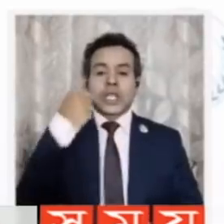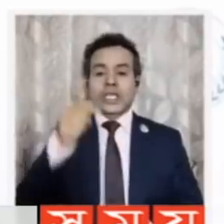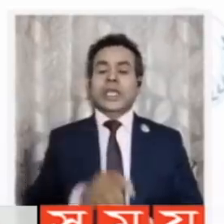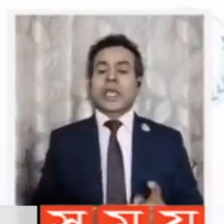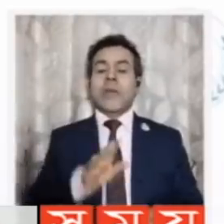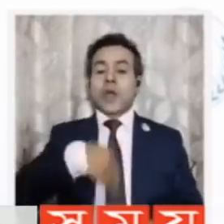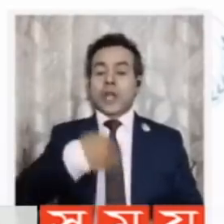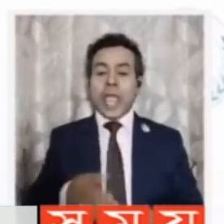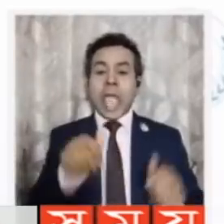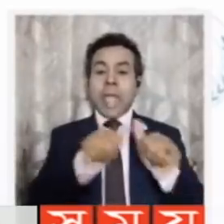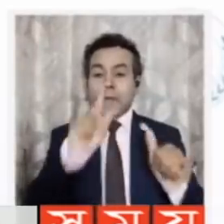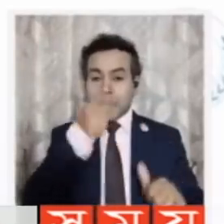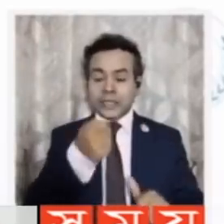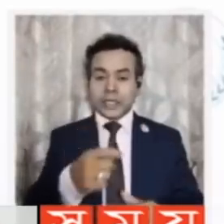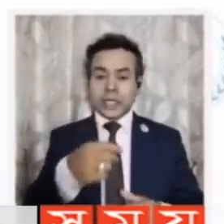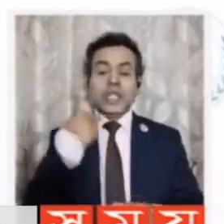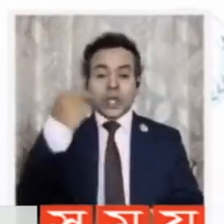এপ্রিল 2020 নমুনা পরীক্ষা হয়েছিল